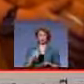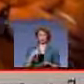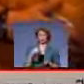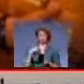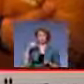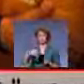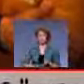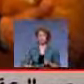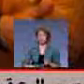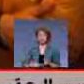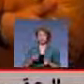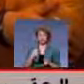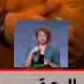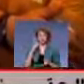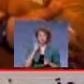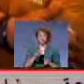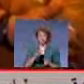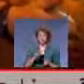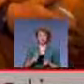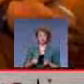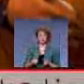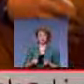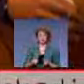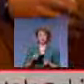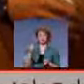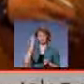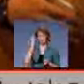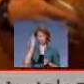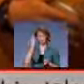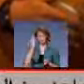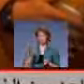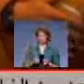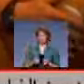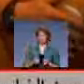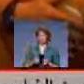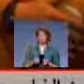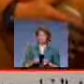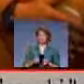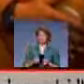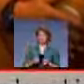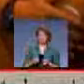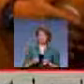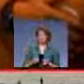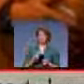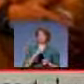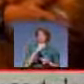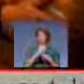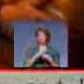لي لا انت ليه بتحرك؟ اقول لها يا ستي انت حصل لك ايه؟ واحده انا عبيد اللبنيات الكلام اللي فات